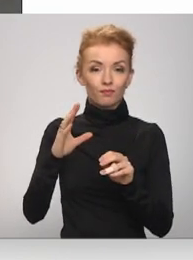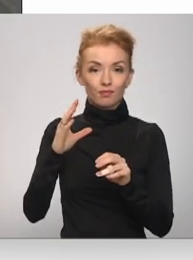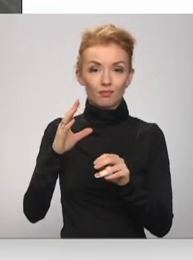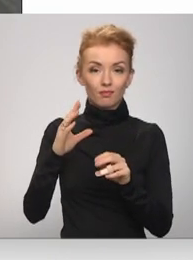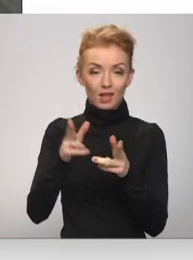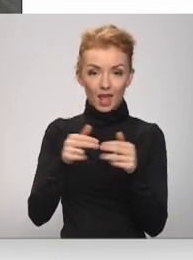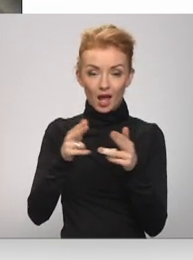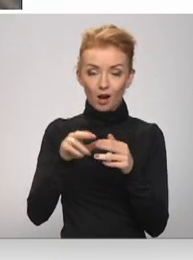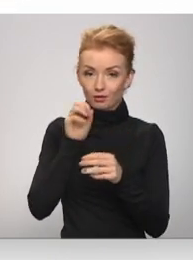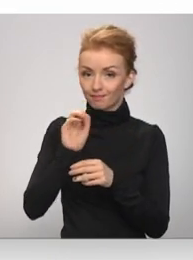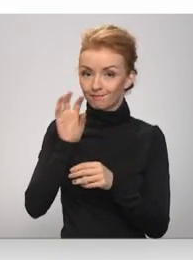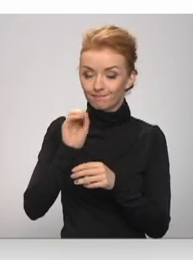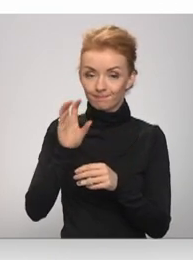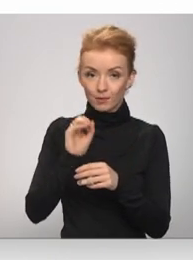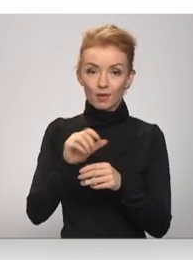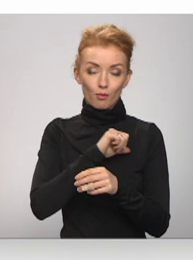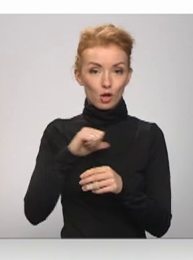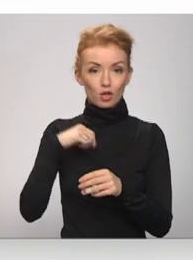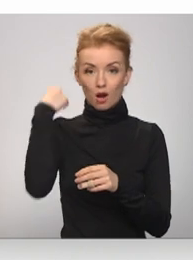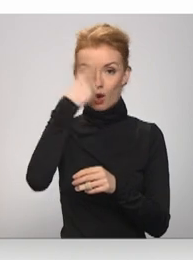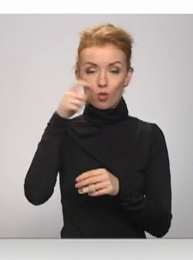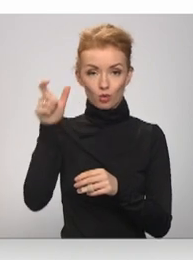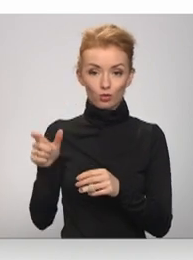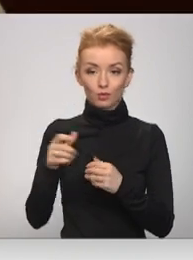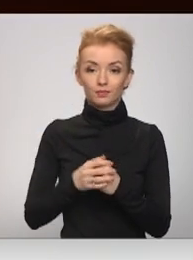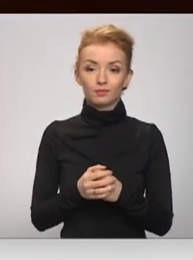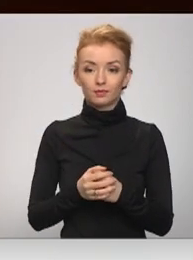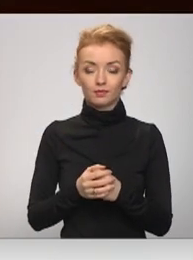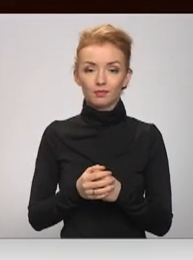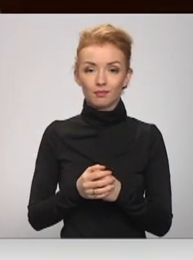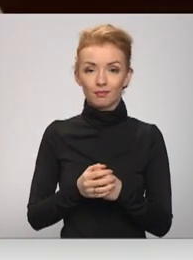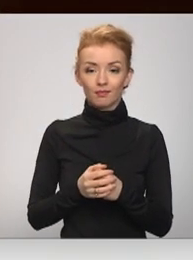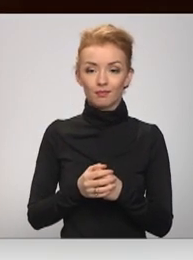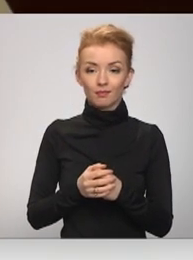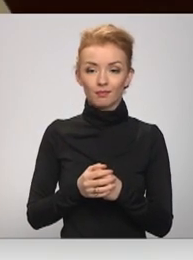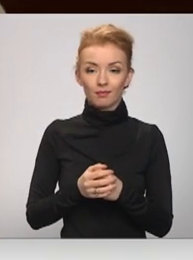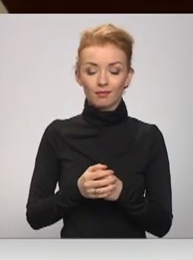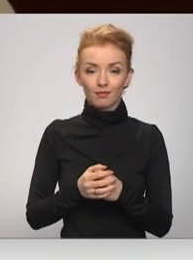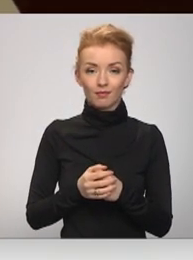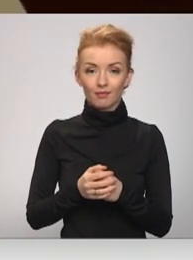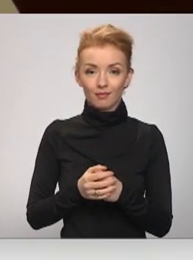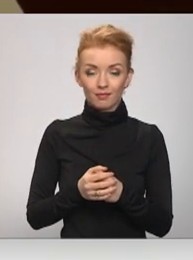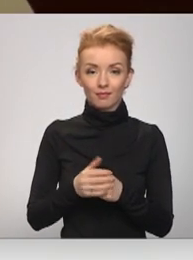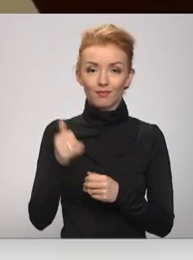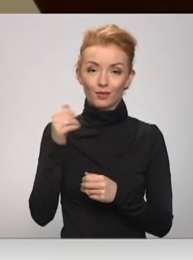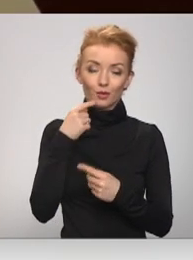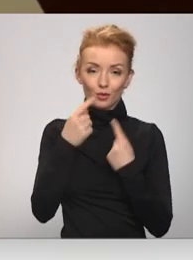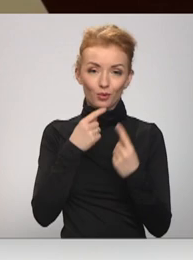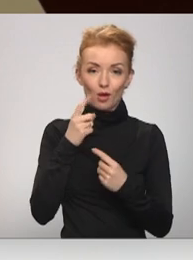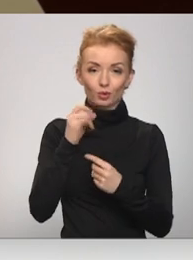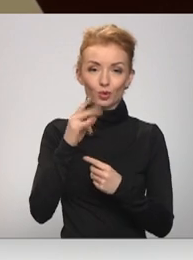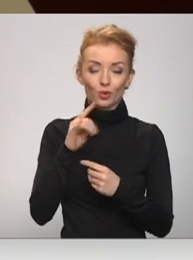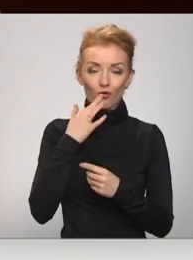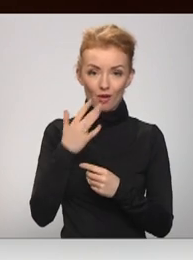ierakstu veidošanu pašu autoras izpildījumā. Ruč, rukādams kolhoze pa permer, pa labu darbu, bija ticis